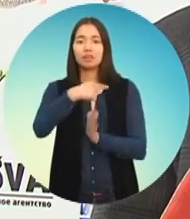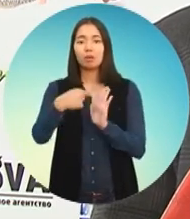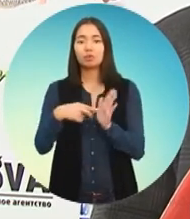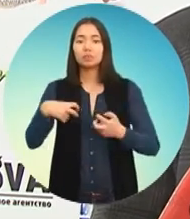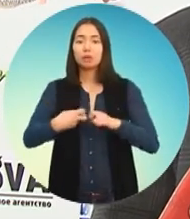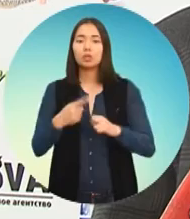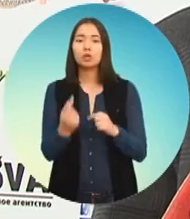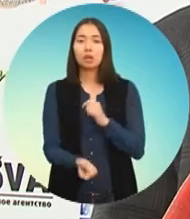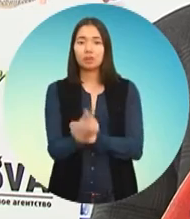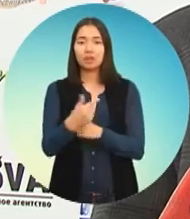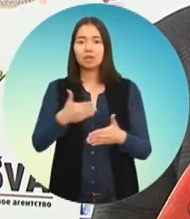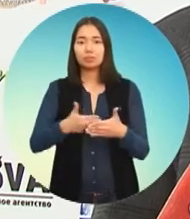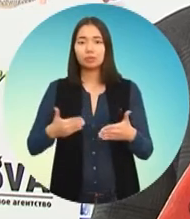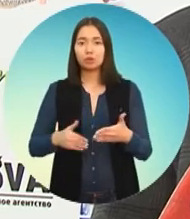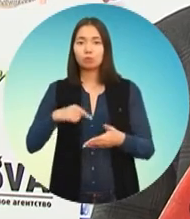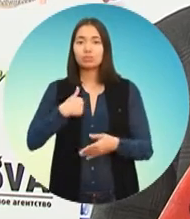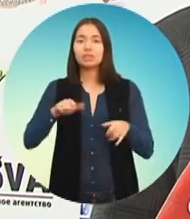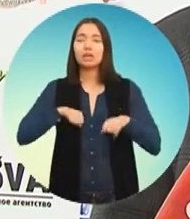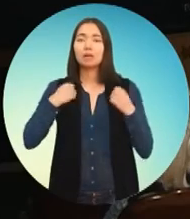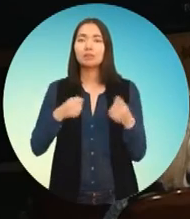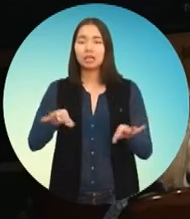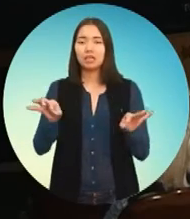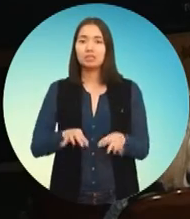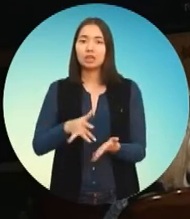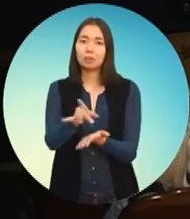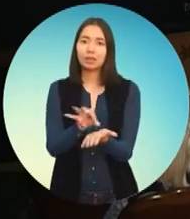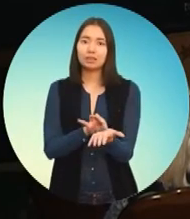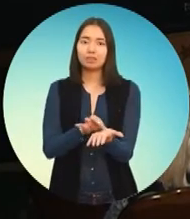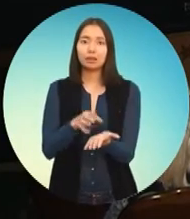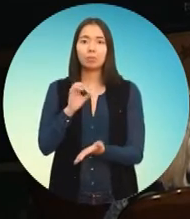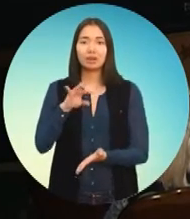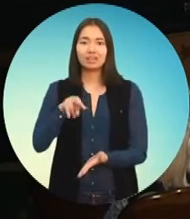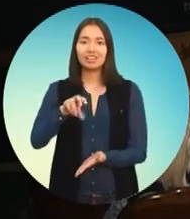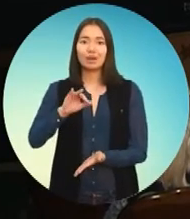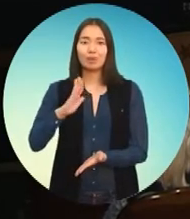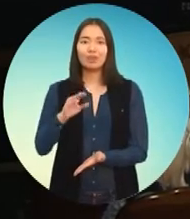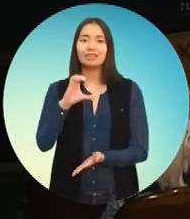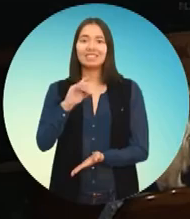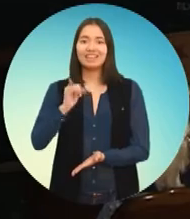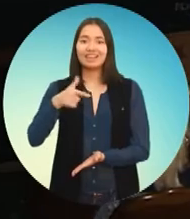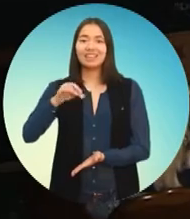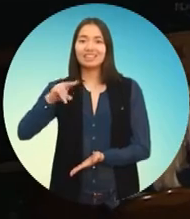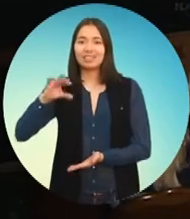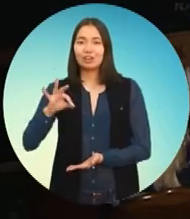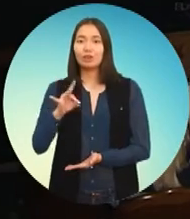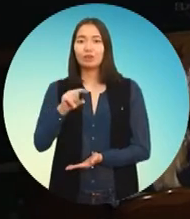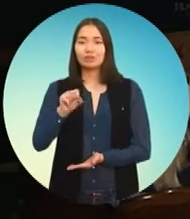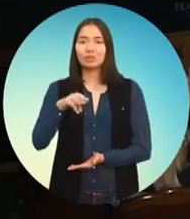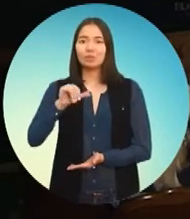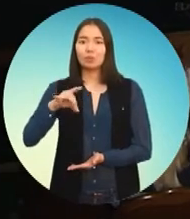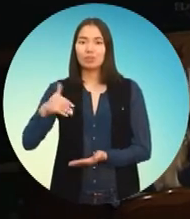проблемы, которые стоят перед обществом, мы стараемся решать оперативно. Батыр Ламбаев, Сергей Костенко, Роза Тумурова. Новости дня.